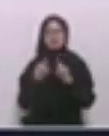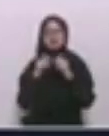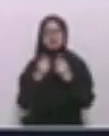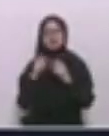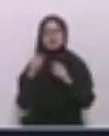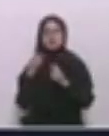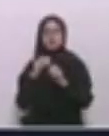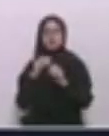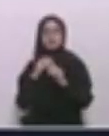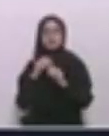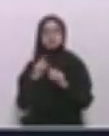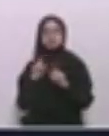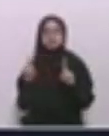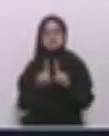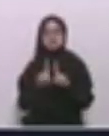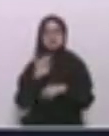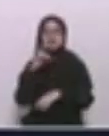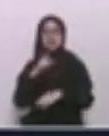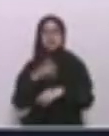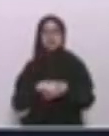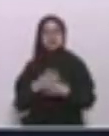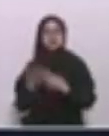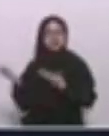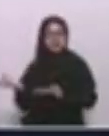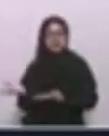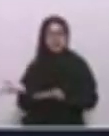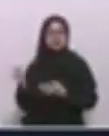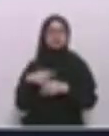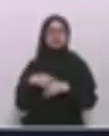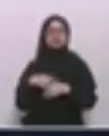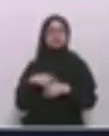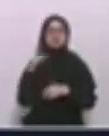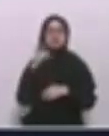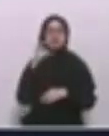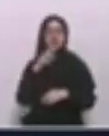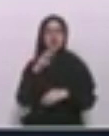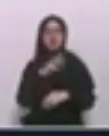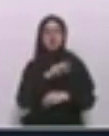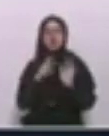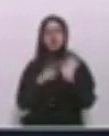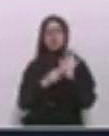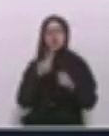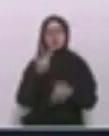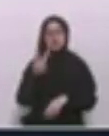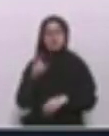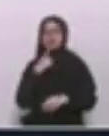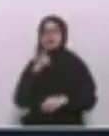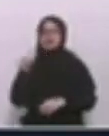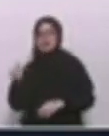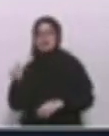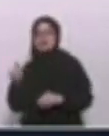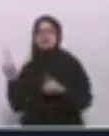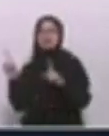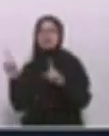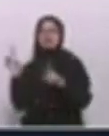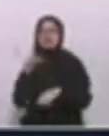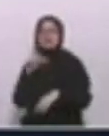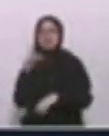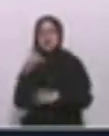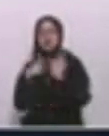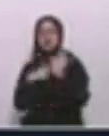segmen ini kami persilakan kepada calon Bupati nomor urut 2 untuk bertanya kepada calon Bupati nomor urut 4 waktunya 30